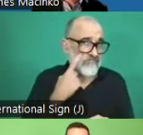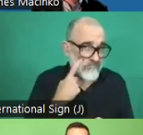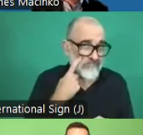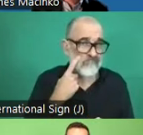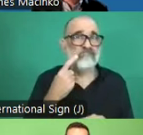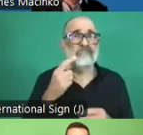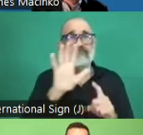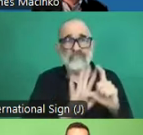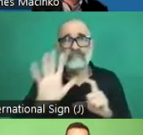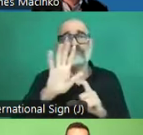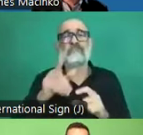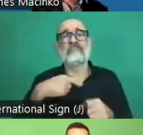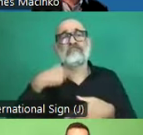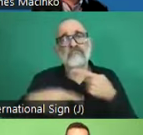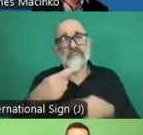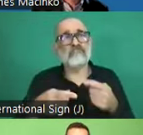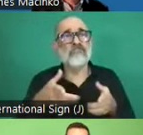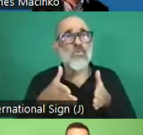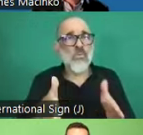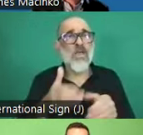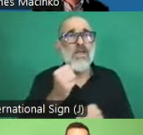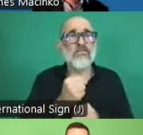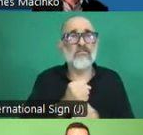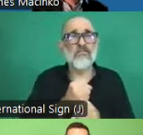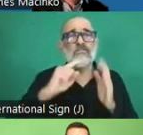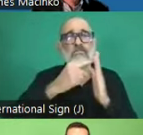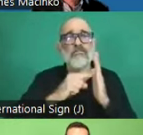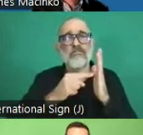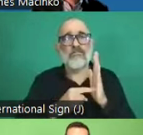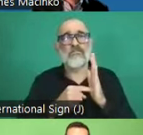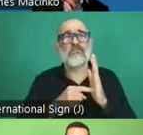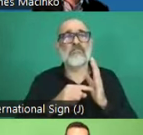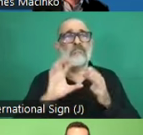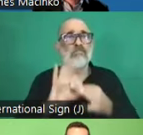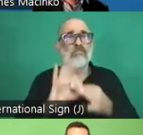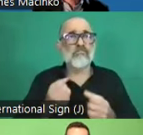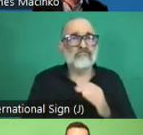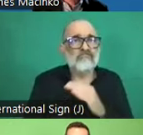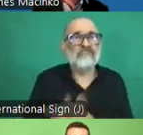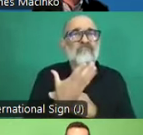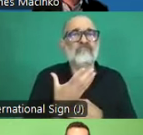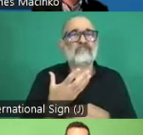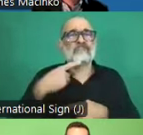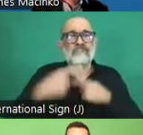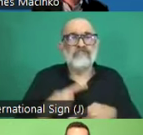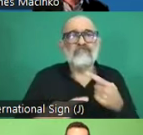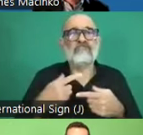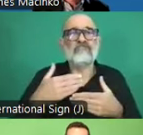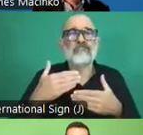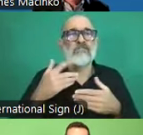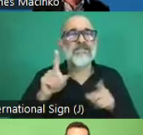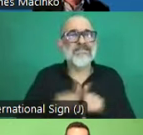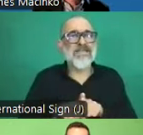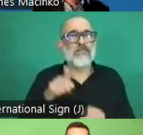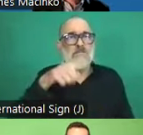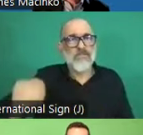améliorer les mesures de la santé primaire et la santé universelle en nous demandant pourquoi est-ce